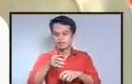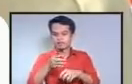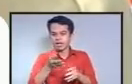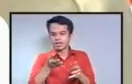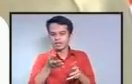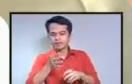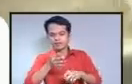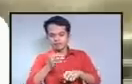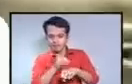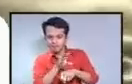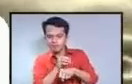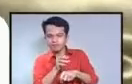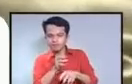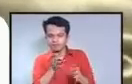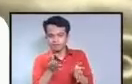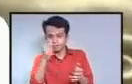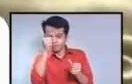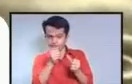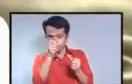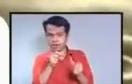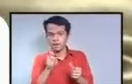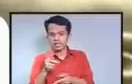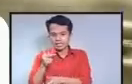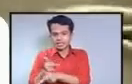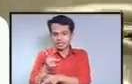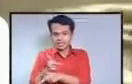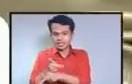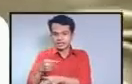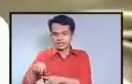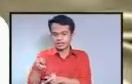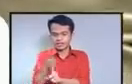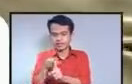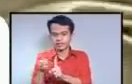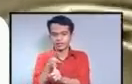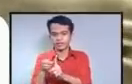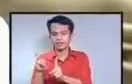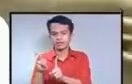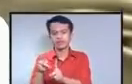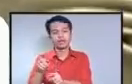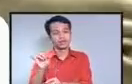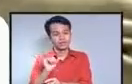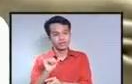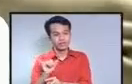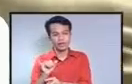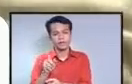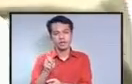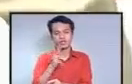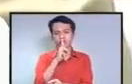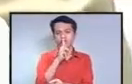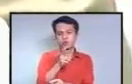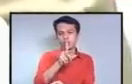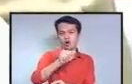enforcement agencies na dapat pangalagaan ang mga biktima ng krimen, pero dapat rin siguraduhin ng